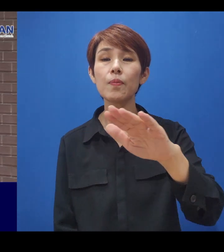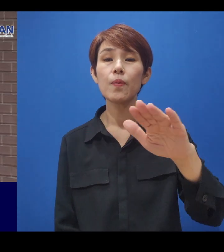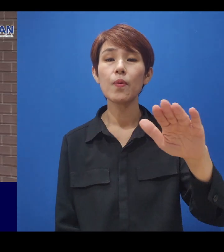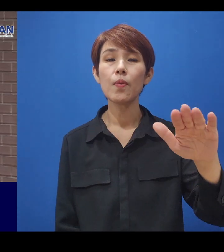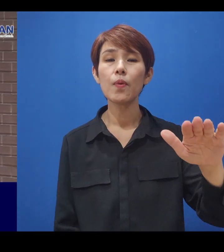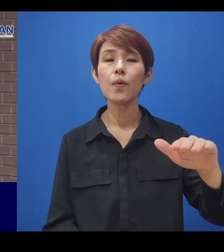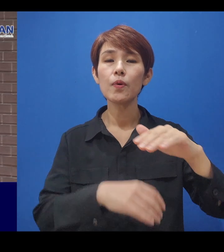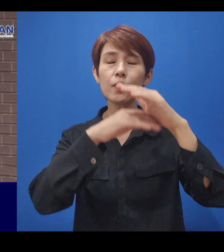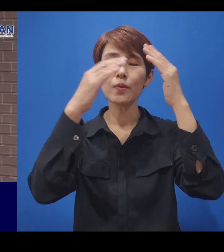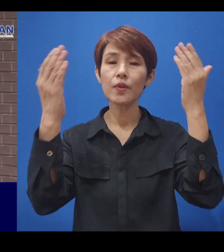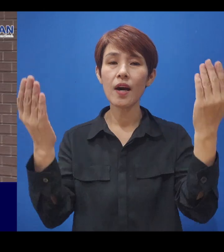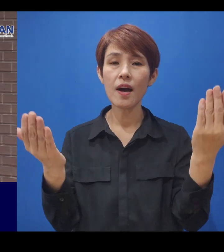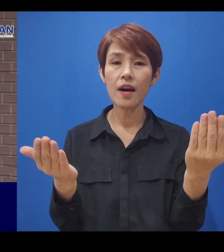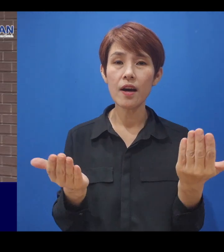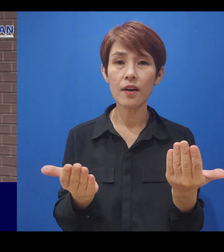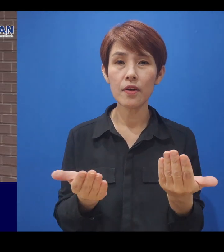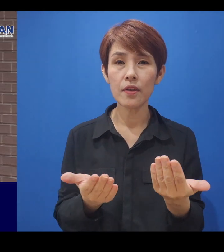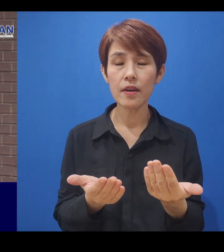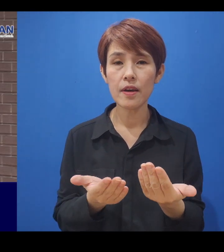우리 모두 다